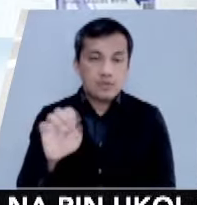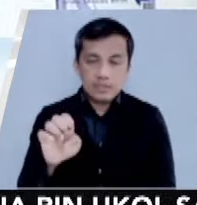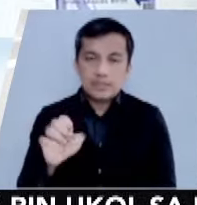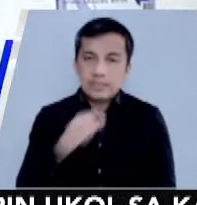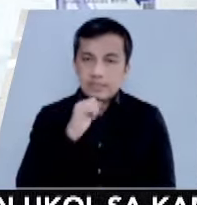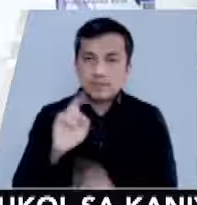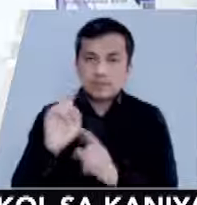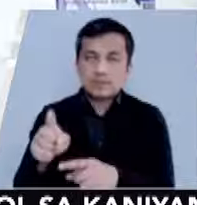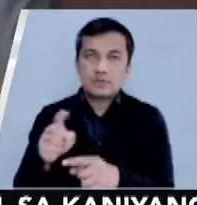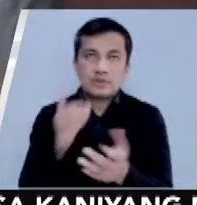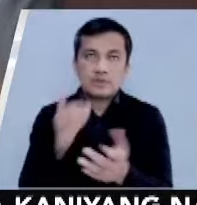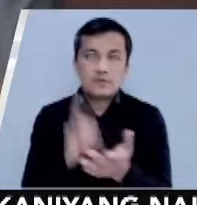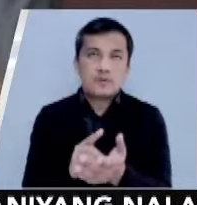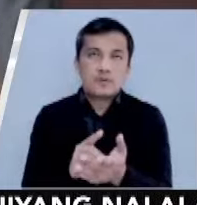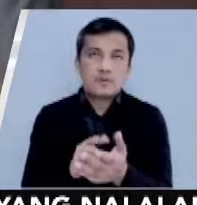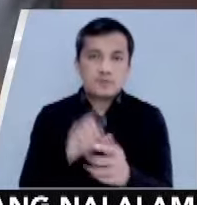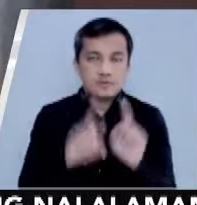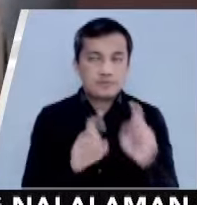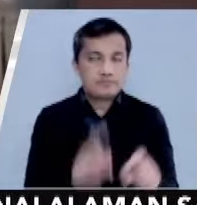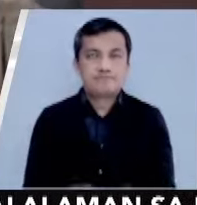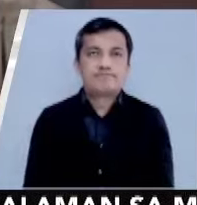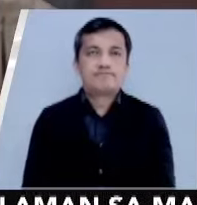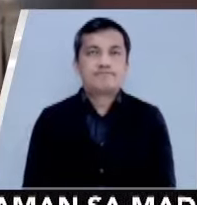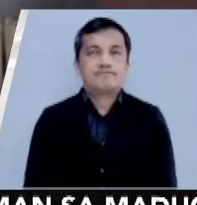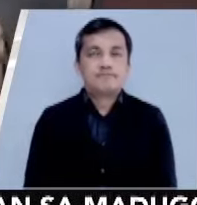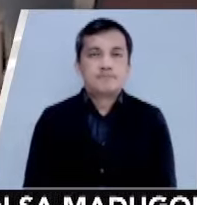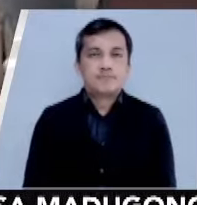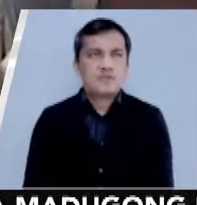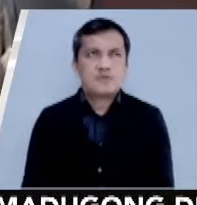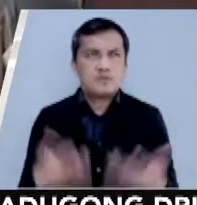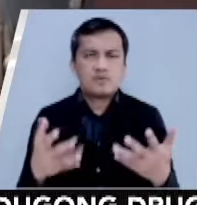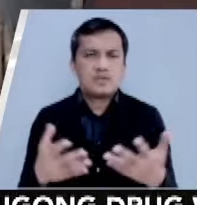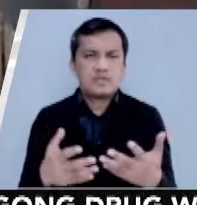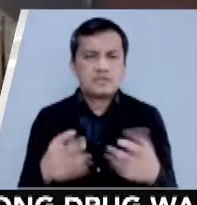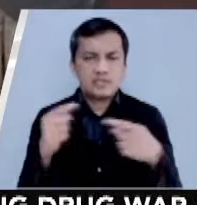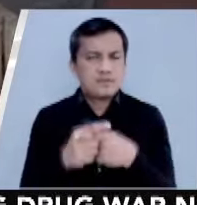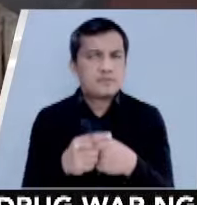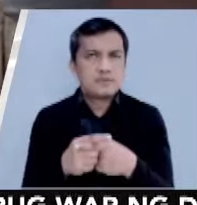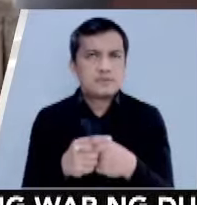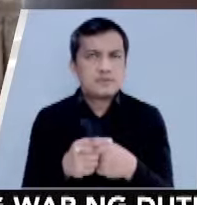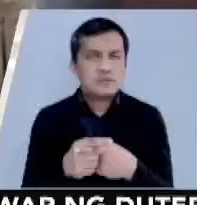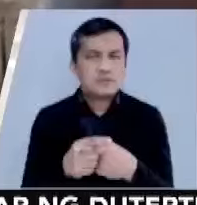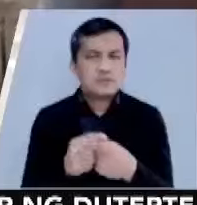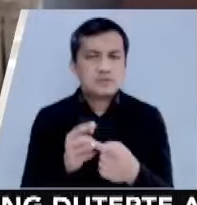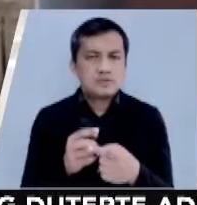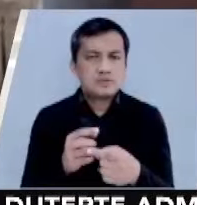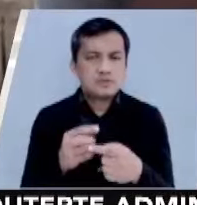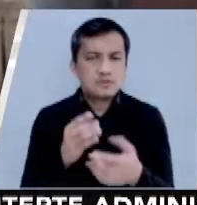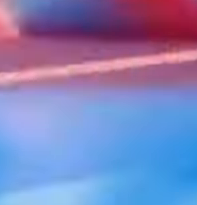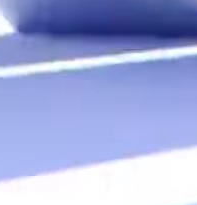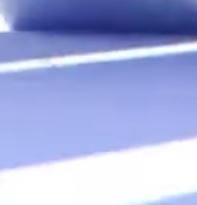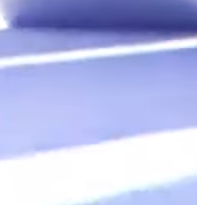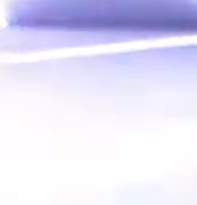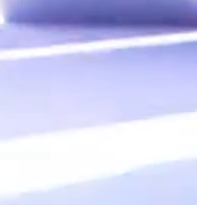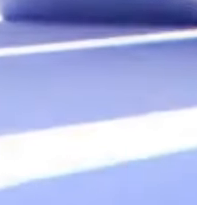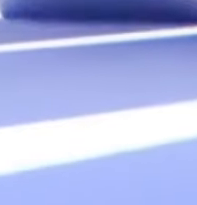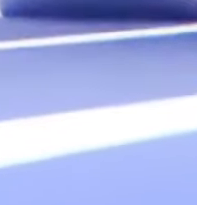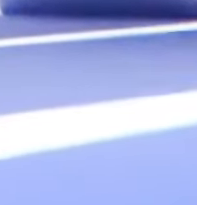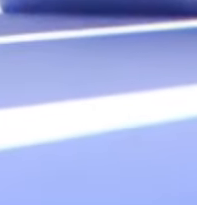dokumento ang mga tanong sa kanya. Wala rin daw siyang nilalabag na karapatan ni Roque.